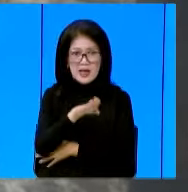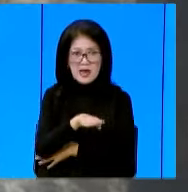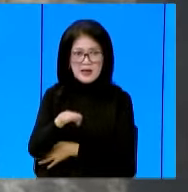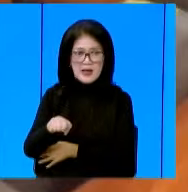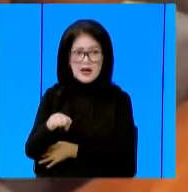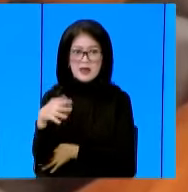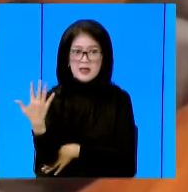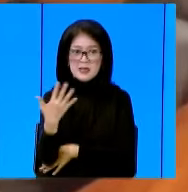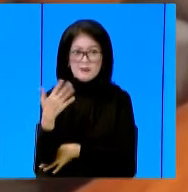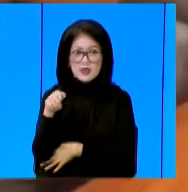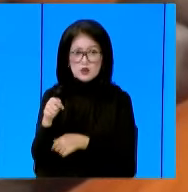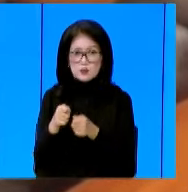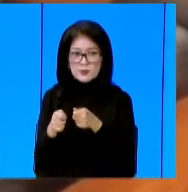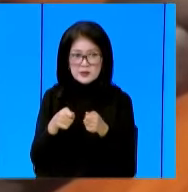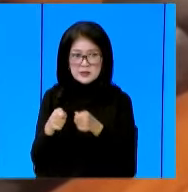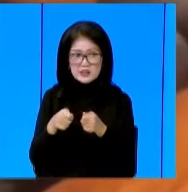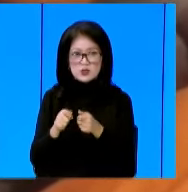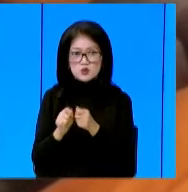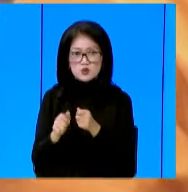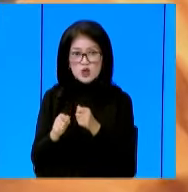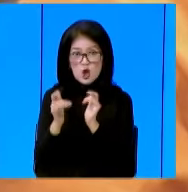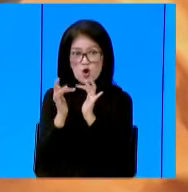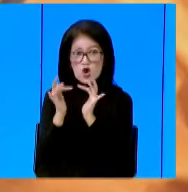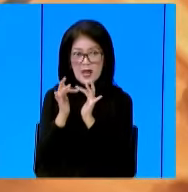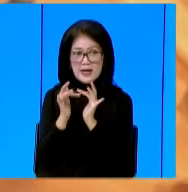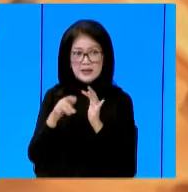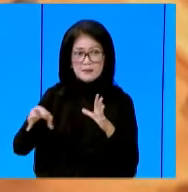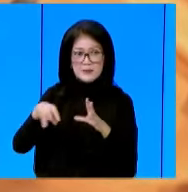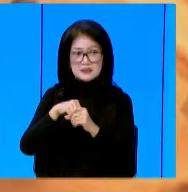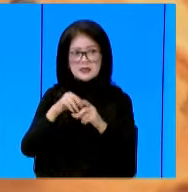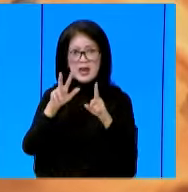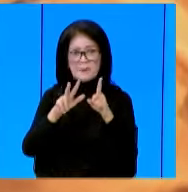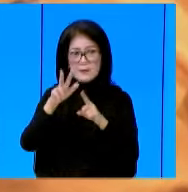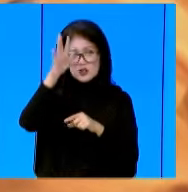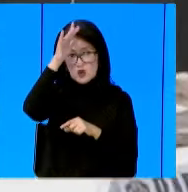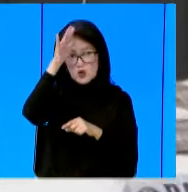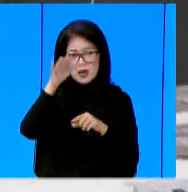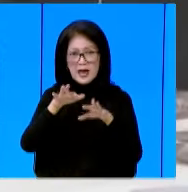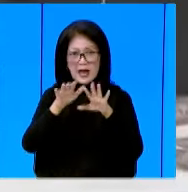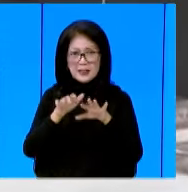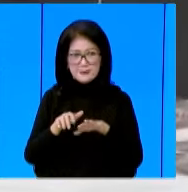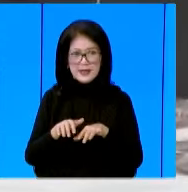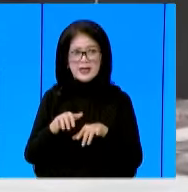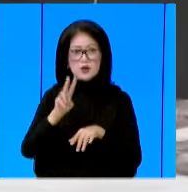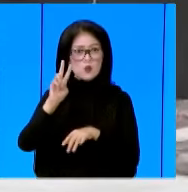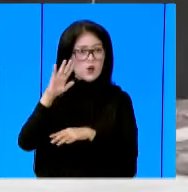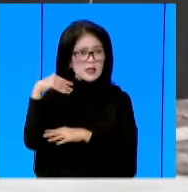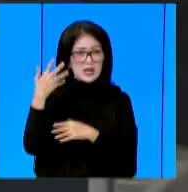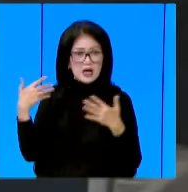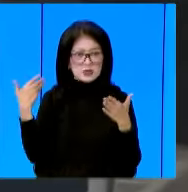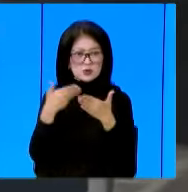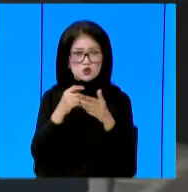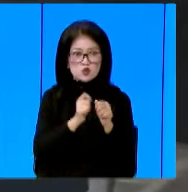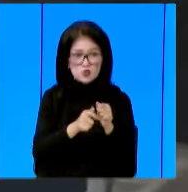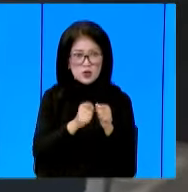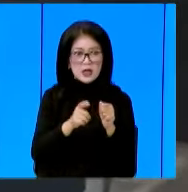mengoperasikan aplikasi Royal Diamond dan mempekerjakan 18 orang sebagai admin. Selama 2 tahun beroperasi, bandar judi online